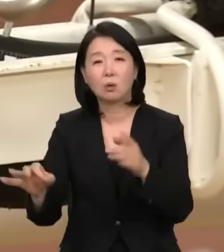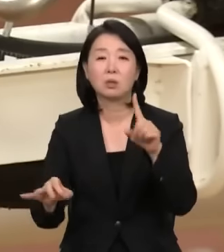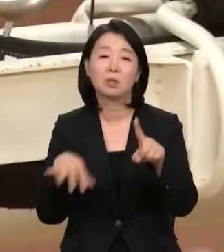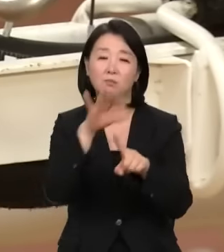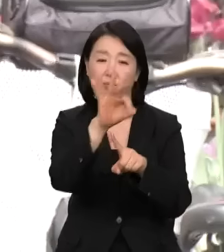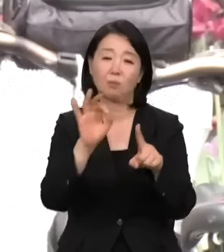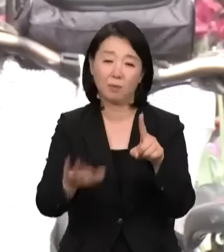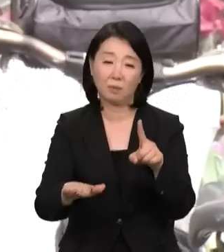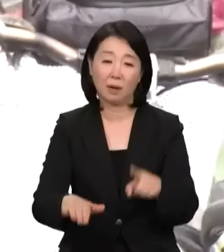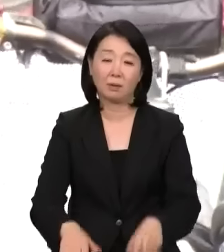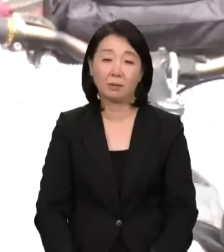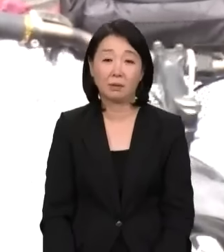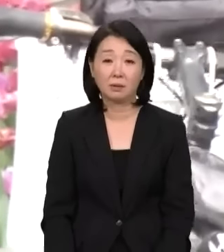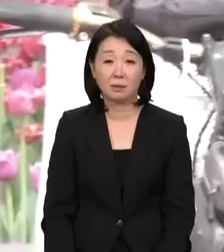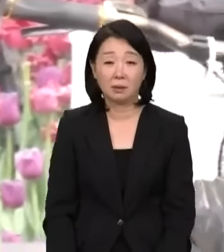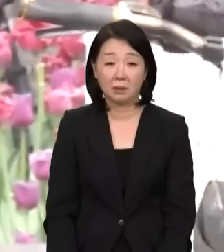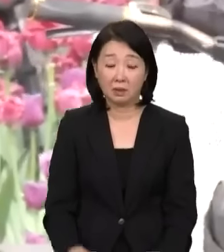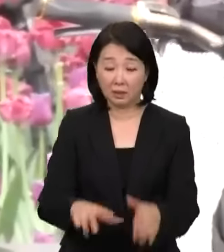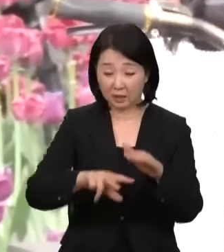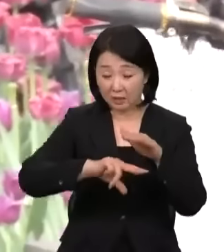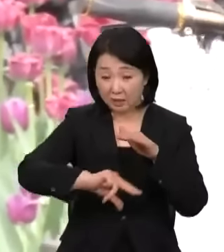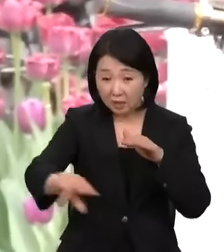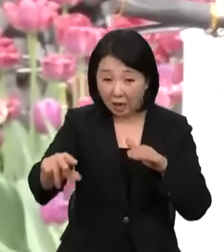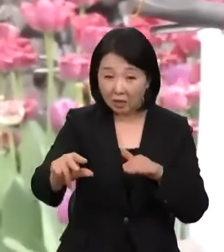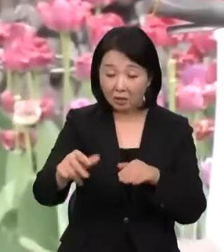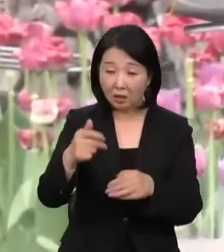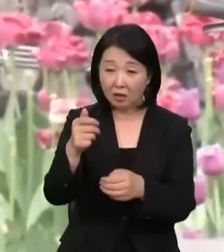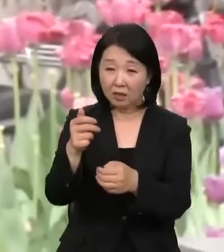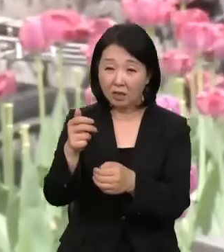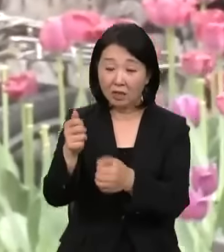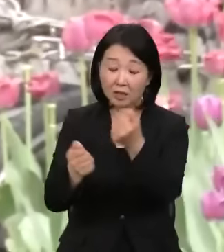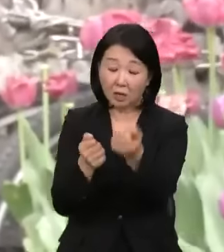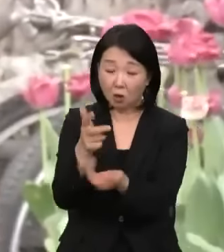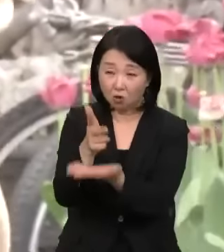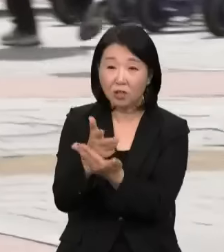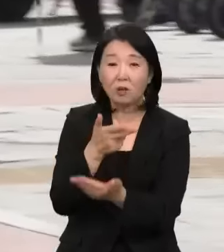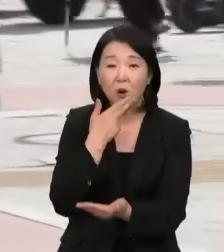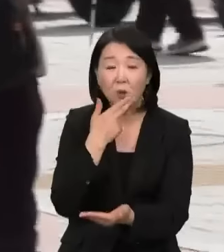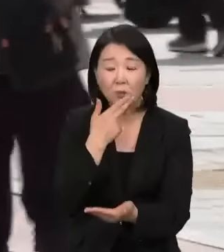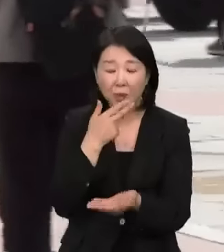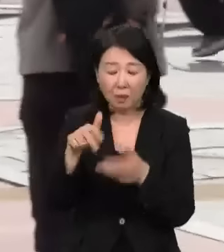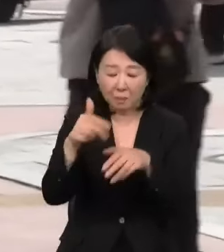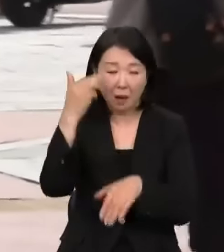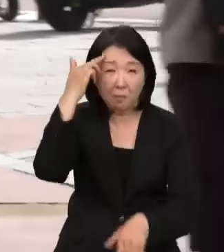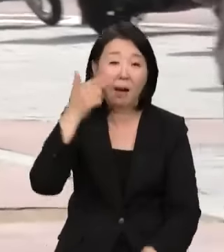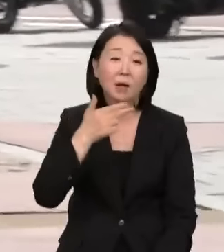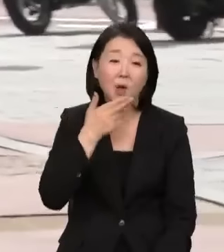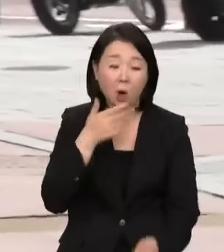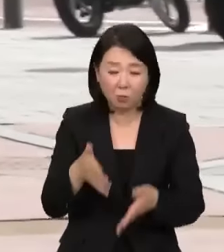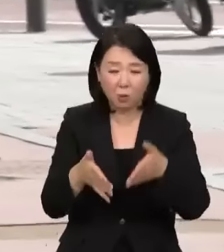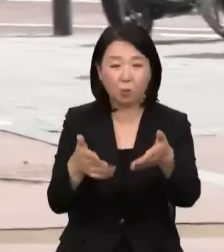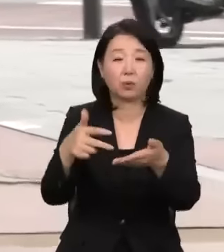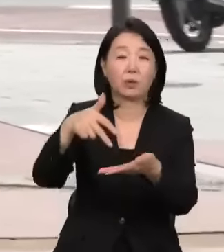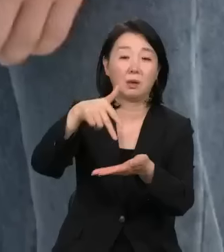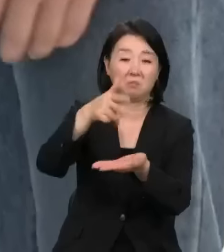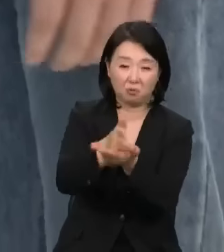못합니다. 지하철역에 따로 자전거 주차장이 없을 경우 통행에 방해되지 않는 도로에 세워야